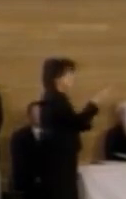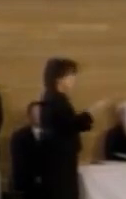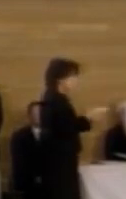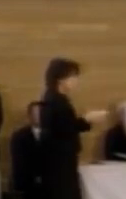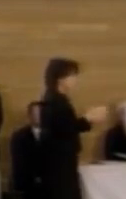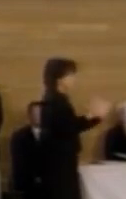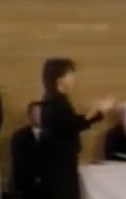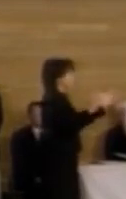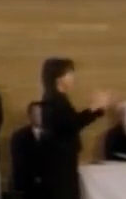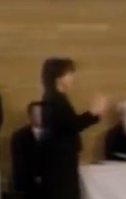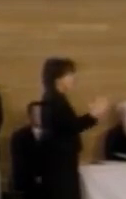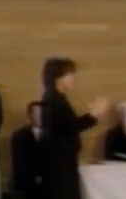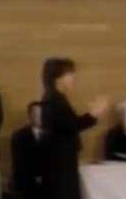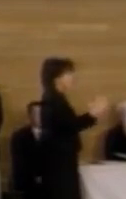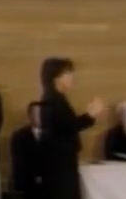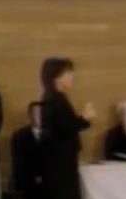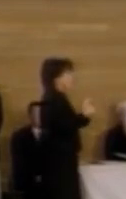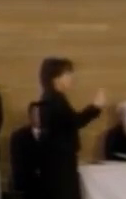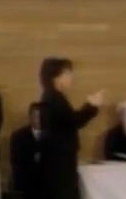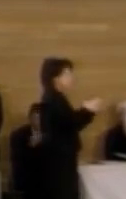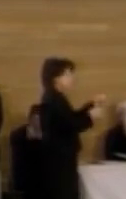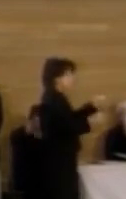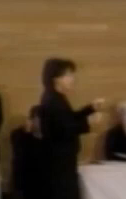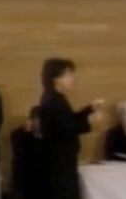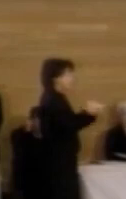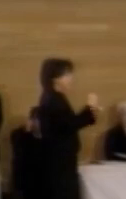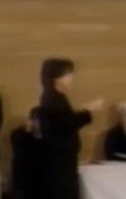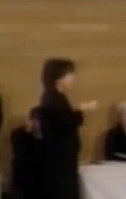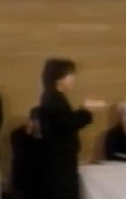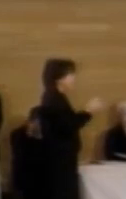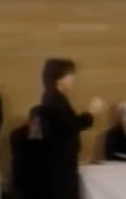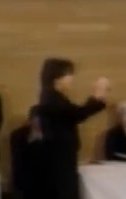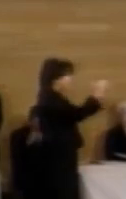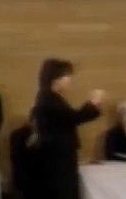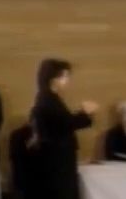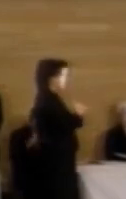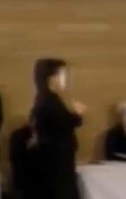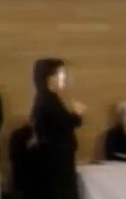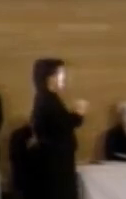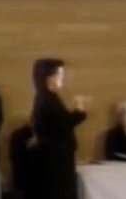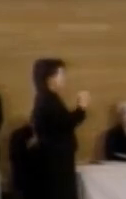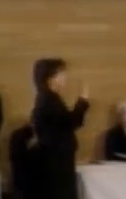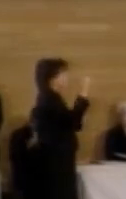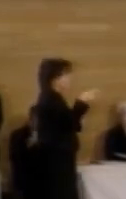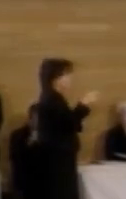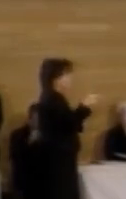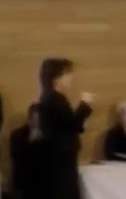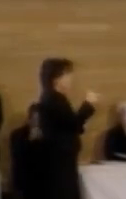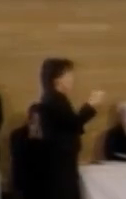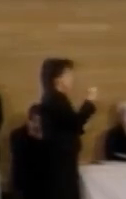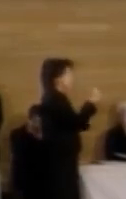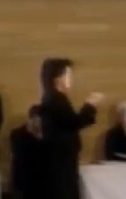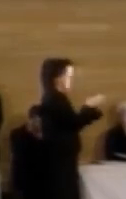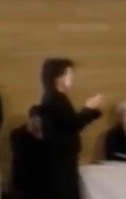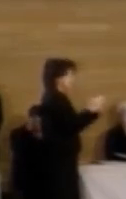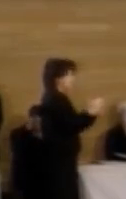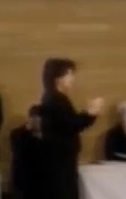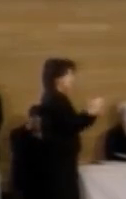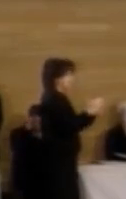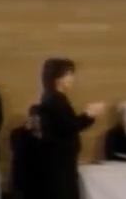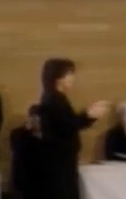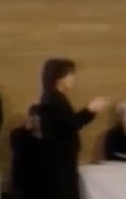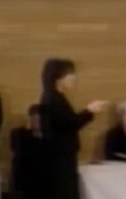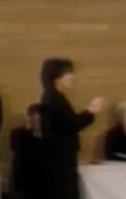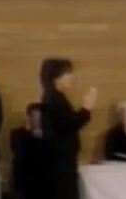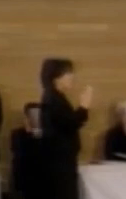ご参列のもと、東日本大震災津波岩手県大津市町合同追